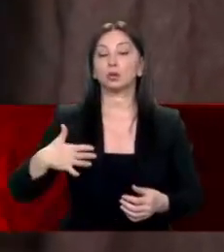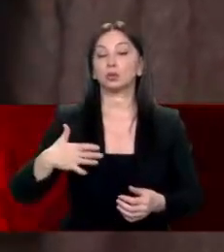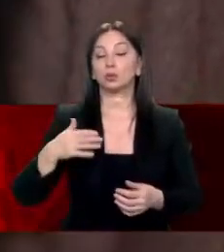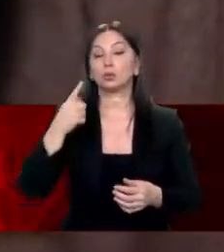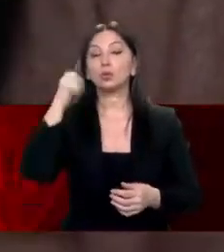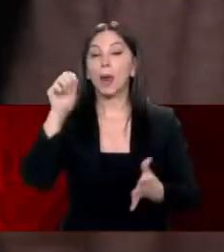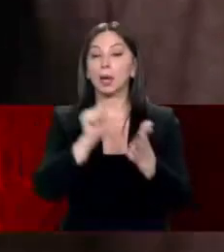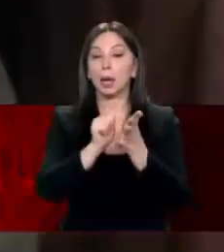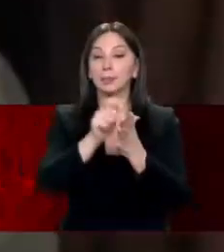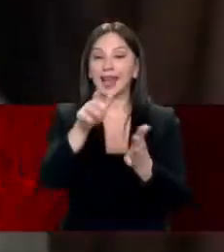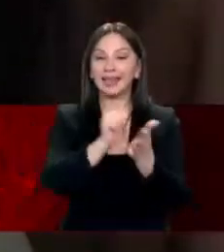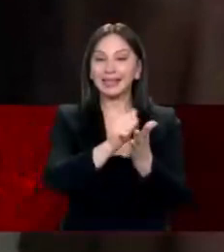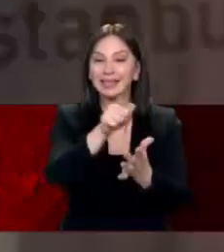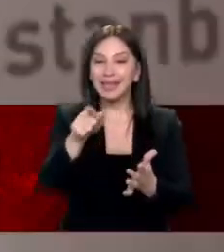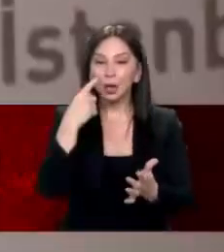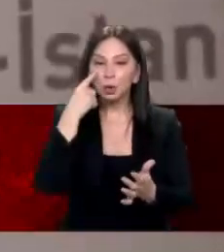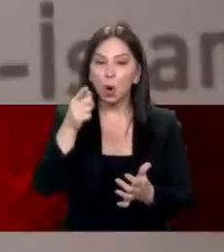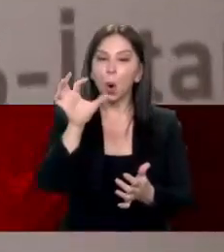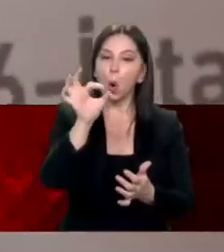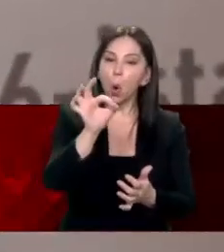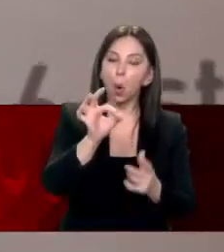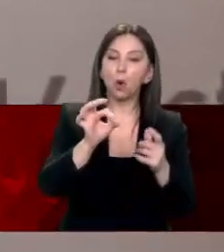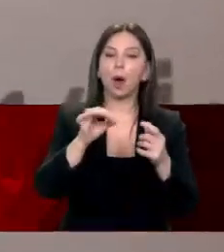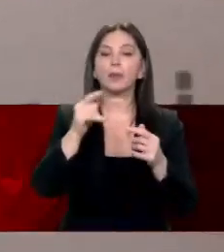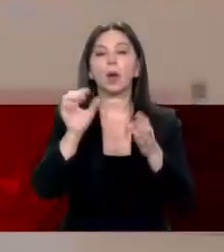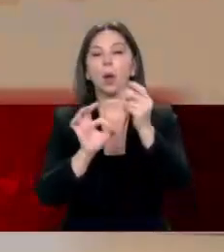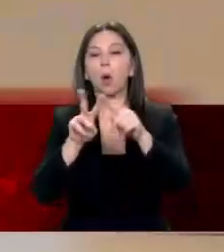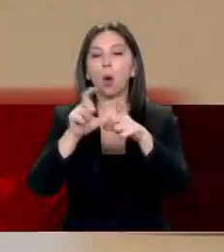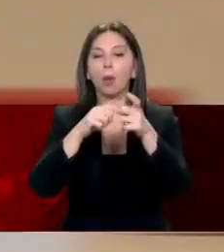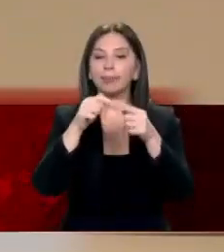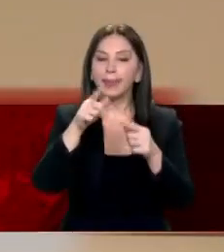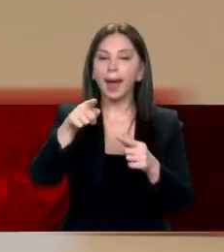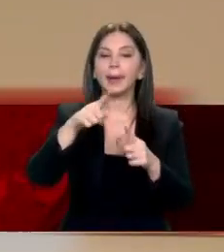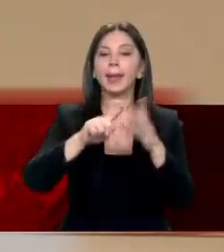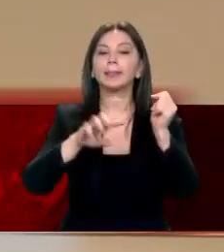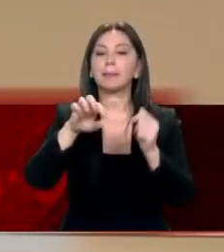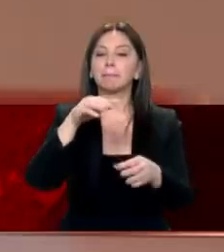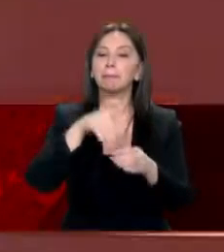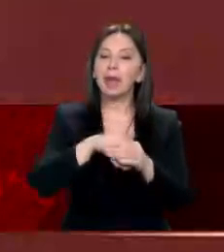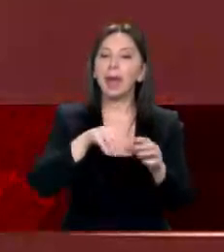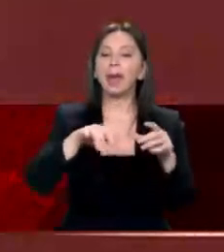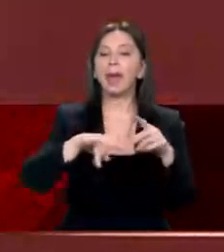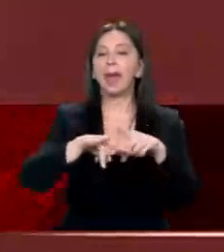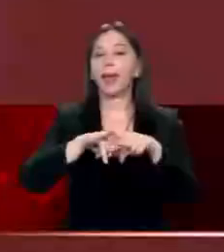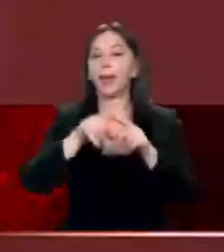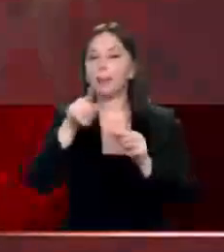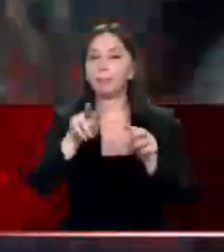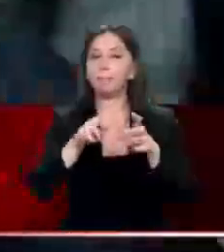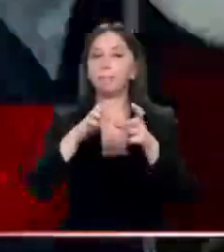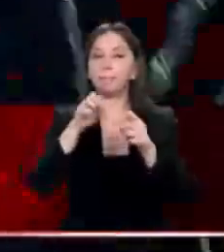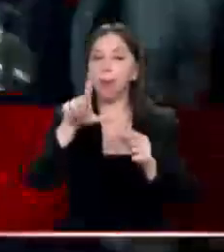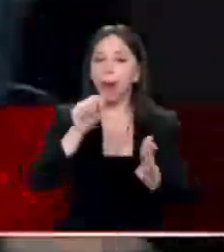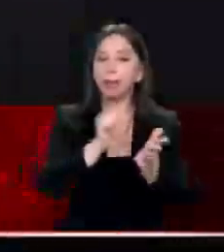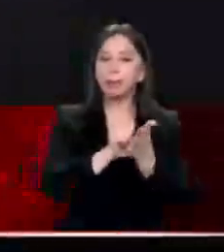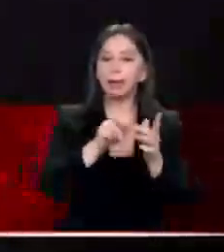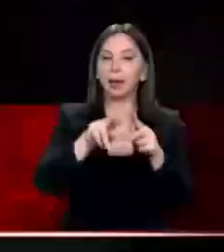Cumhuriyet Gazetesi davasında gazeteciler Akın Atalay, Orhan Erinç, Önder Çelik, şimdiki tip milletvekili Ahmet Şık, HDP'li Meral Danış Beştaş,